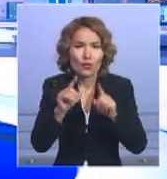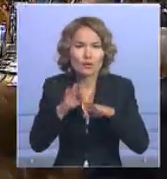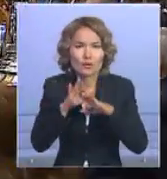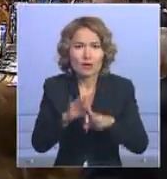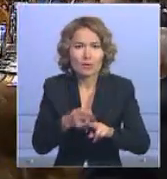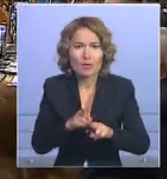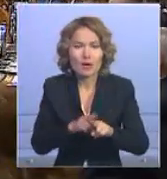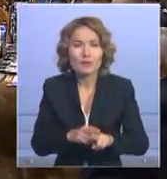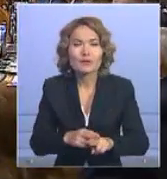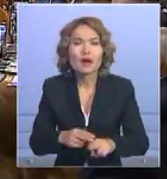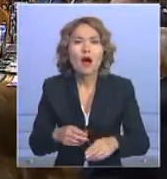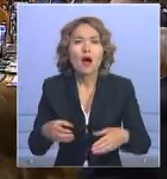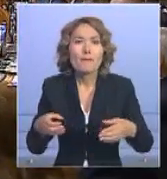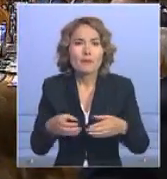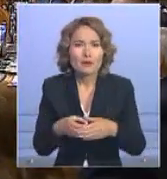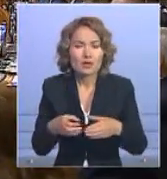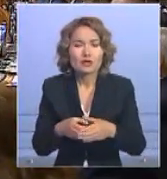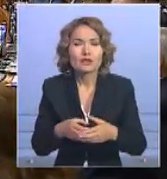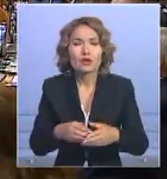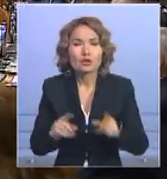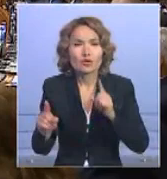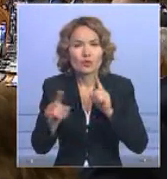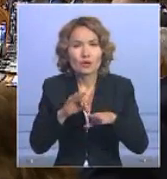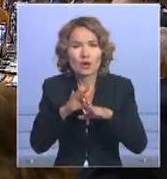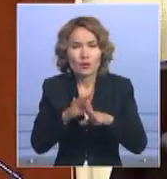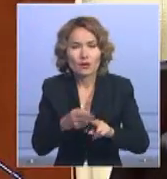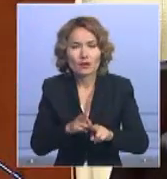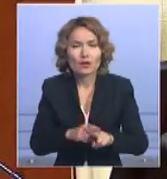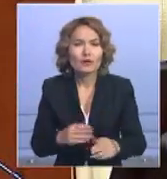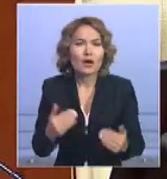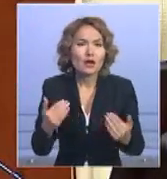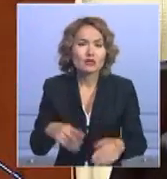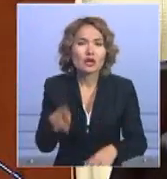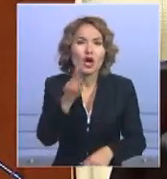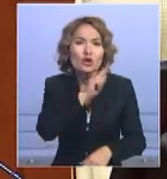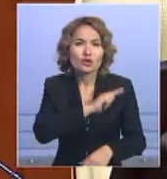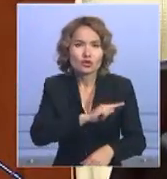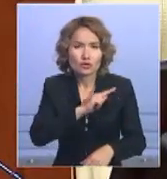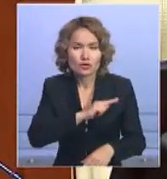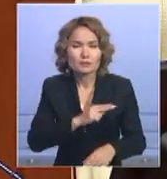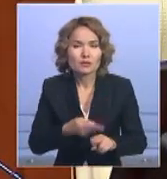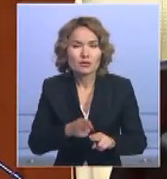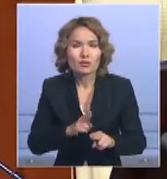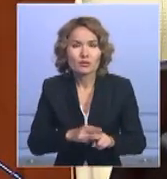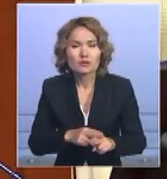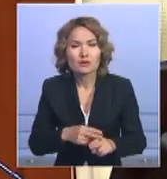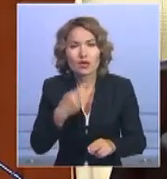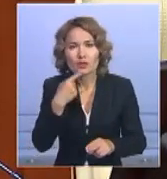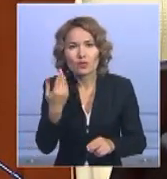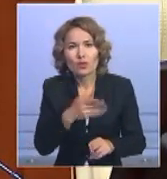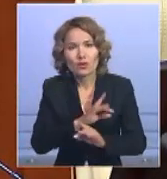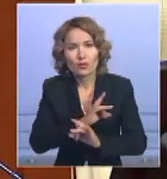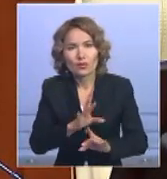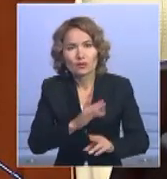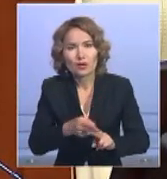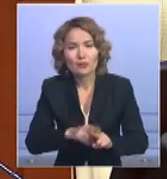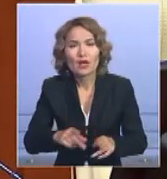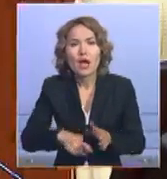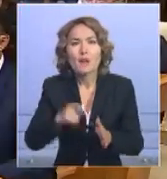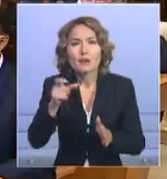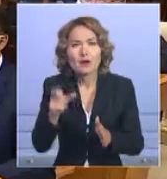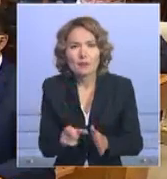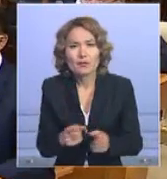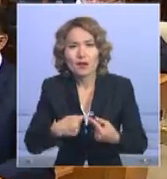былай палатаның жалпы отырысында саяси партия атынан пікір білдіруге міндетті түрде сөз беріледі. Сондай-ақ жарыс сөз тоқтатылғаннан кейін